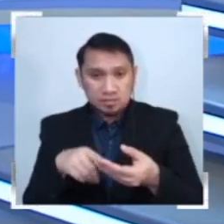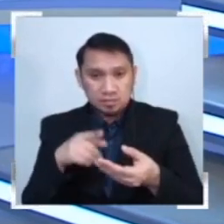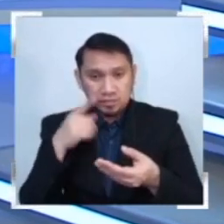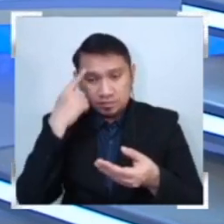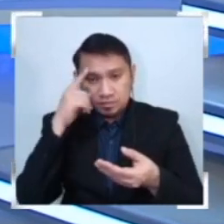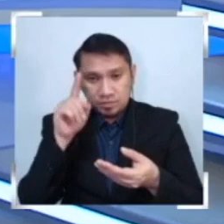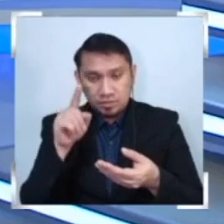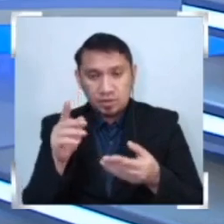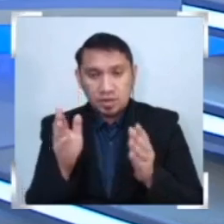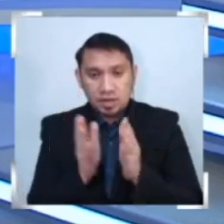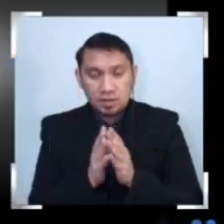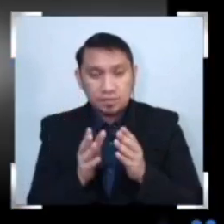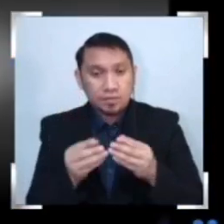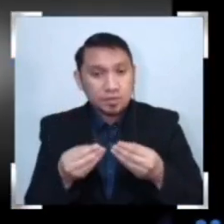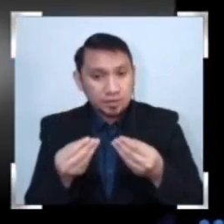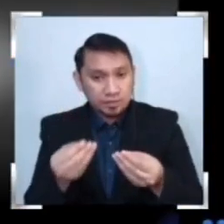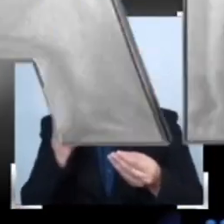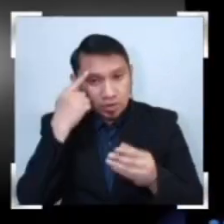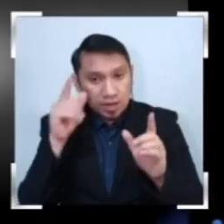si Maris Umali.